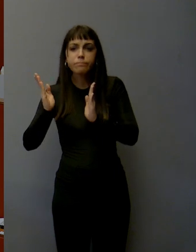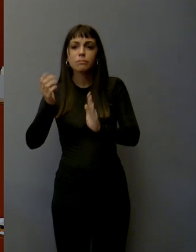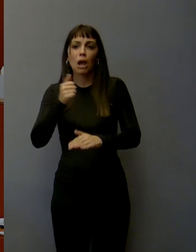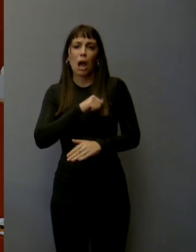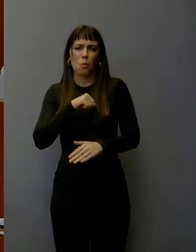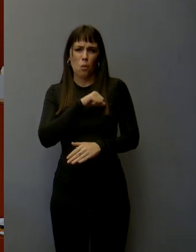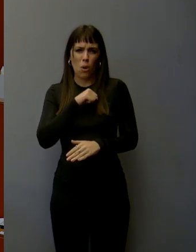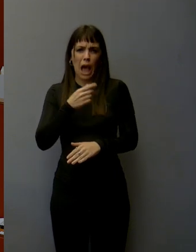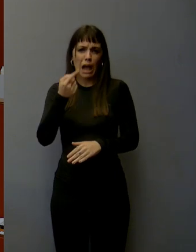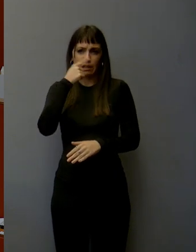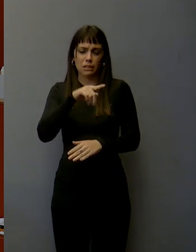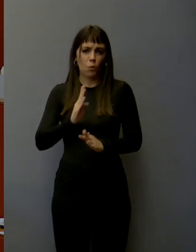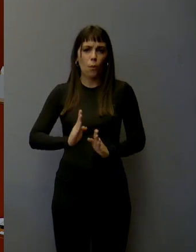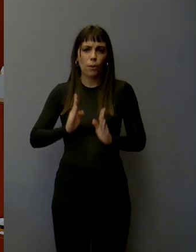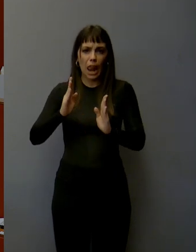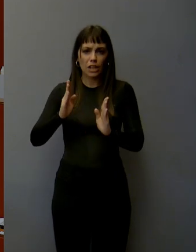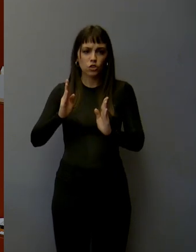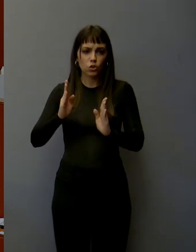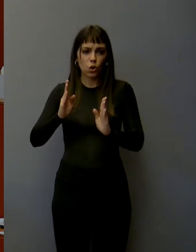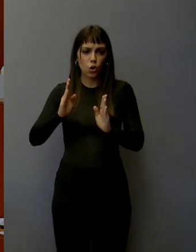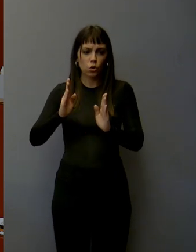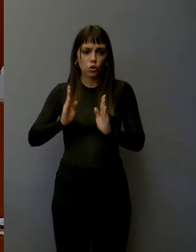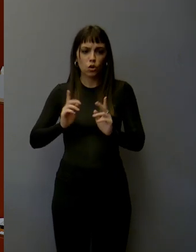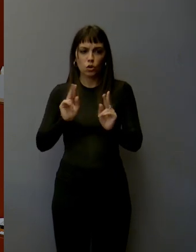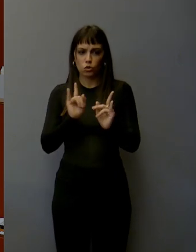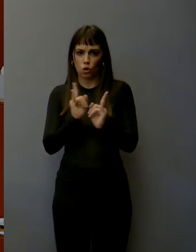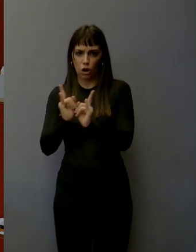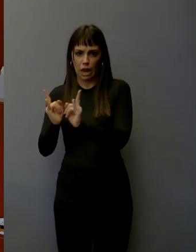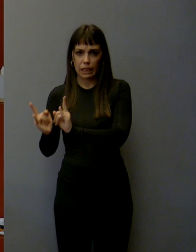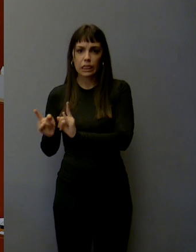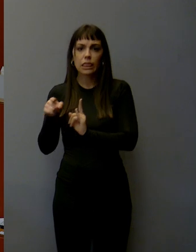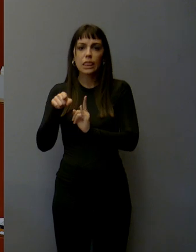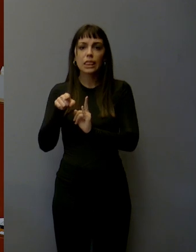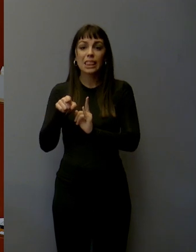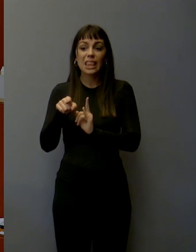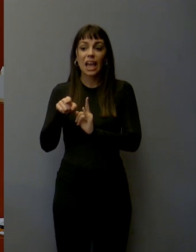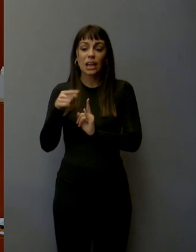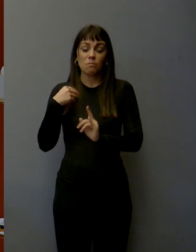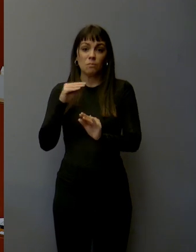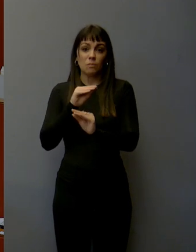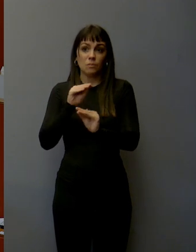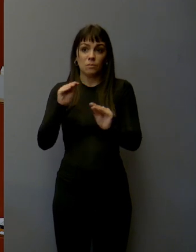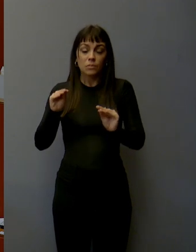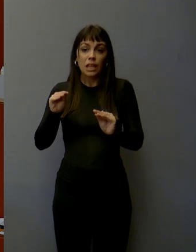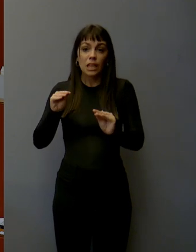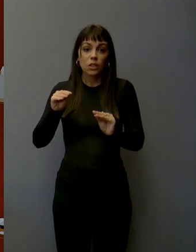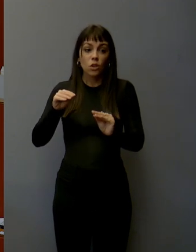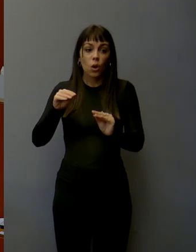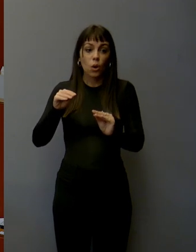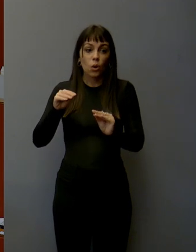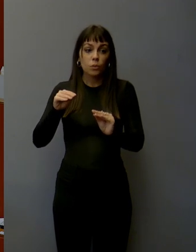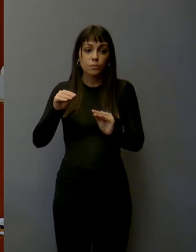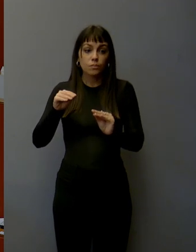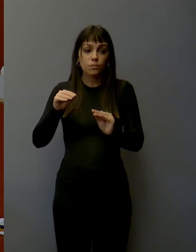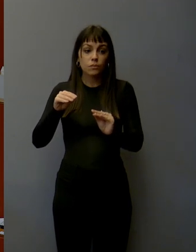delle Torrette ad avere la sicurezza per quanto riguarda il clima all'interno io faccio un esempio lampante